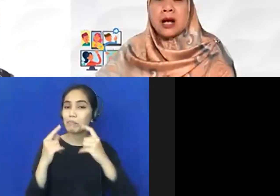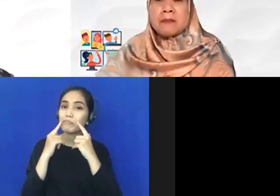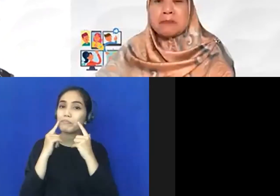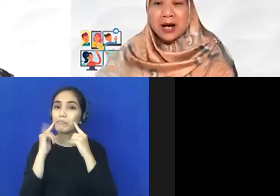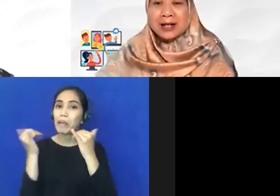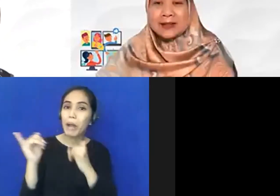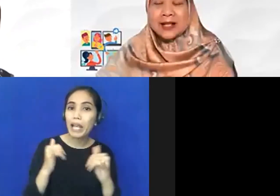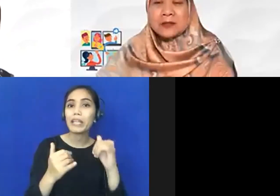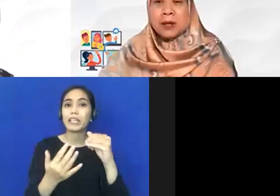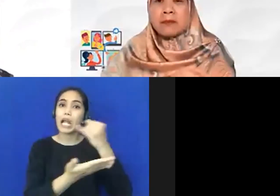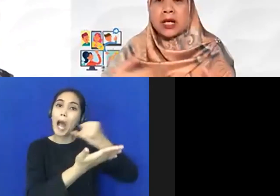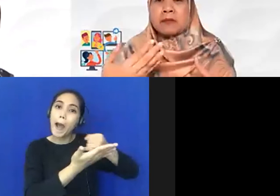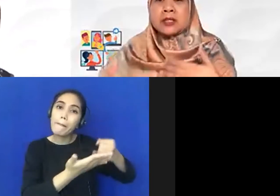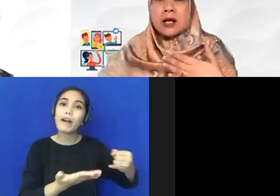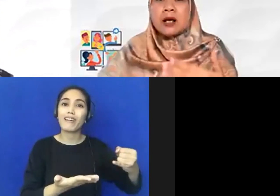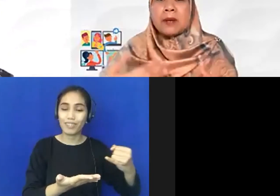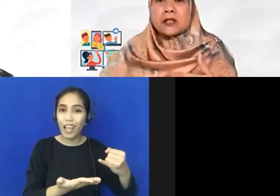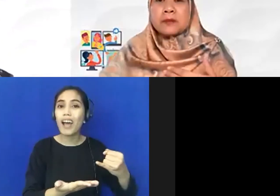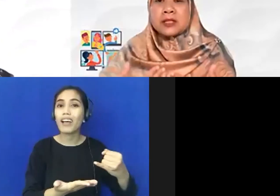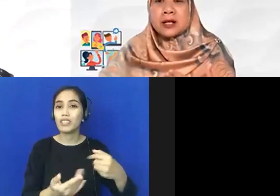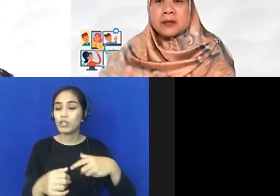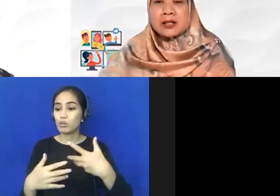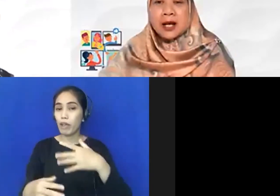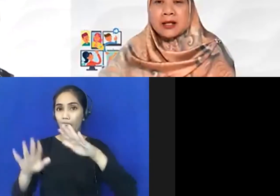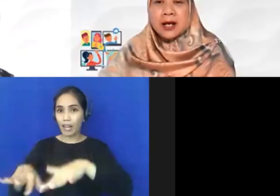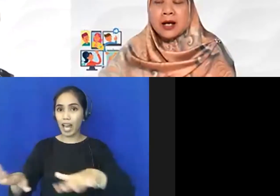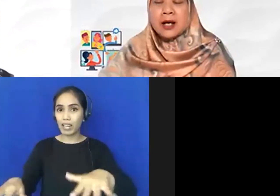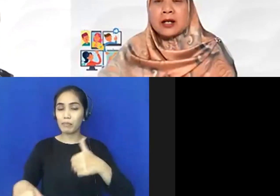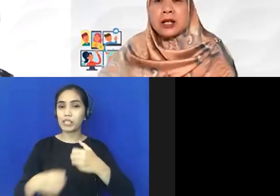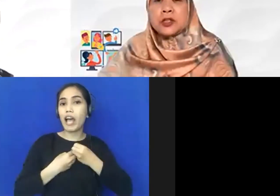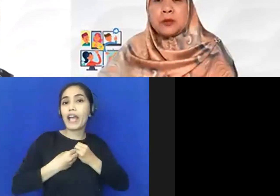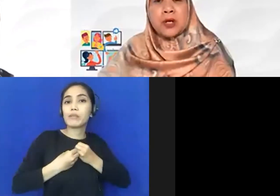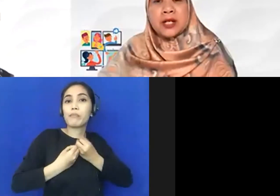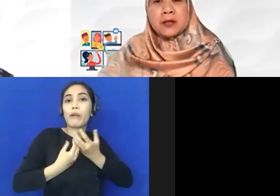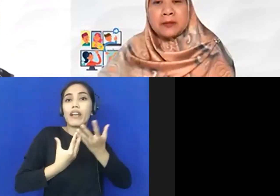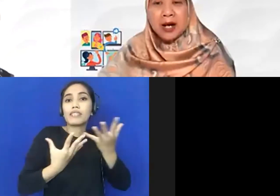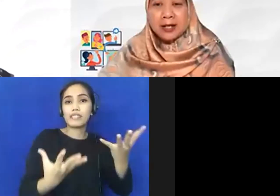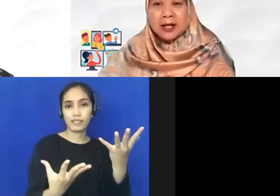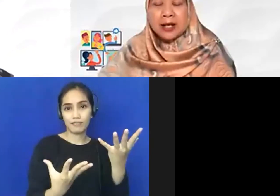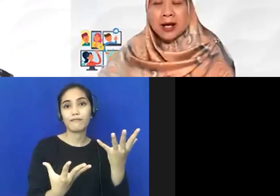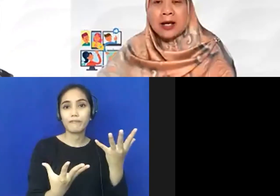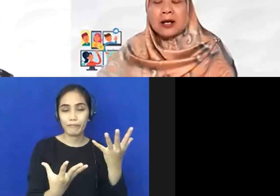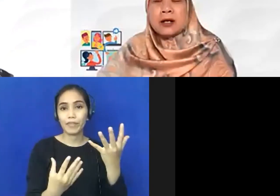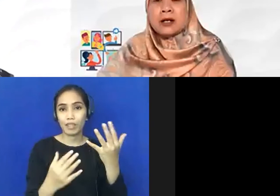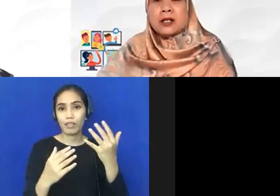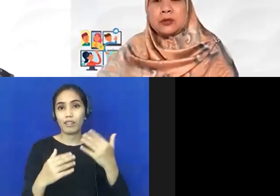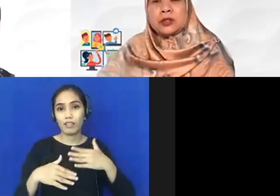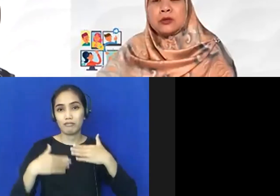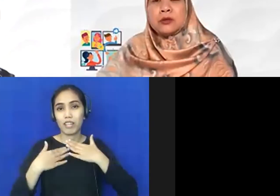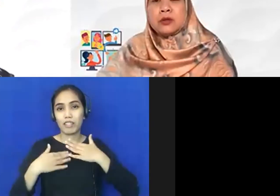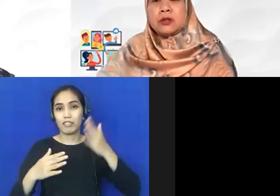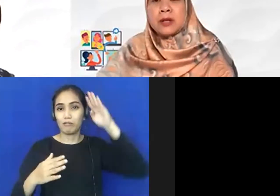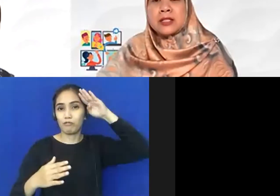lewat menggambar gitu ya, supaya mereka bisa mengekspresikan perasaannya, dan itu membuat dia lebih baik ya.